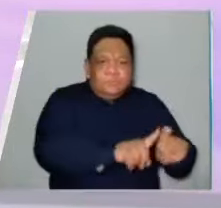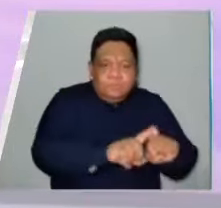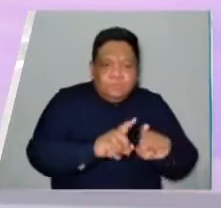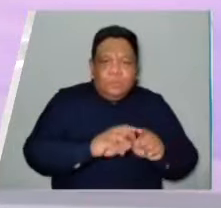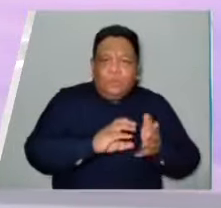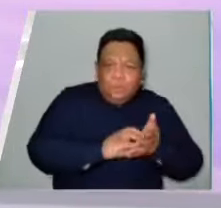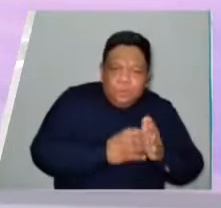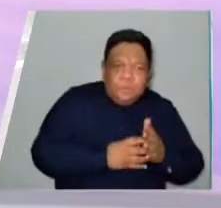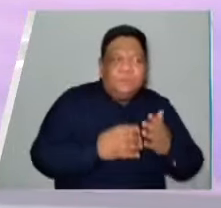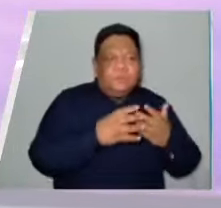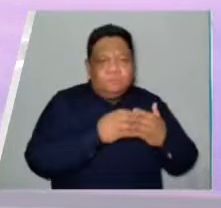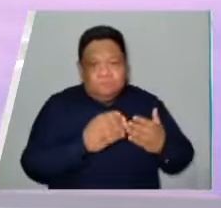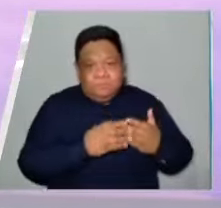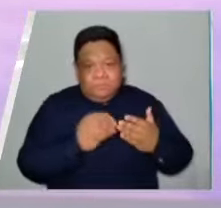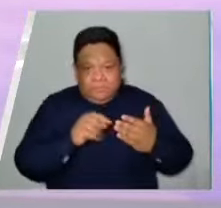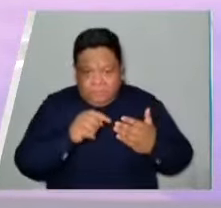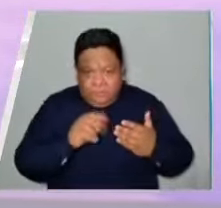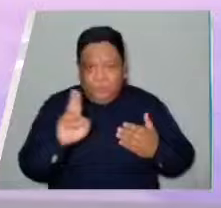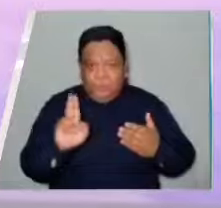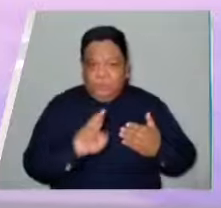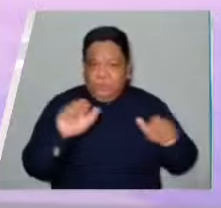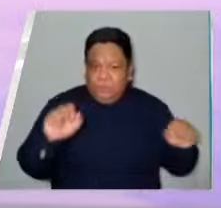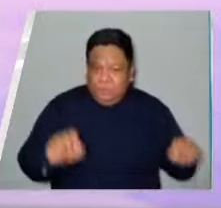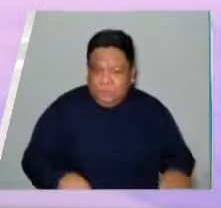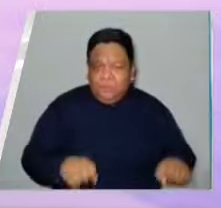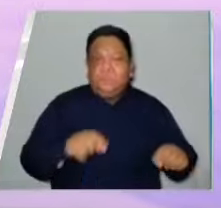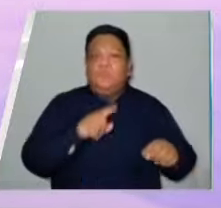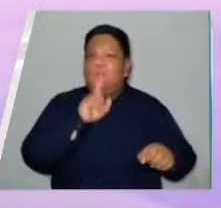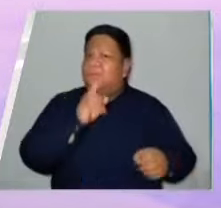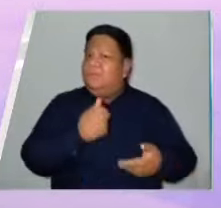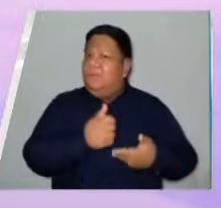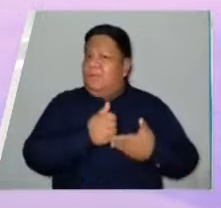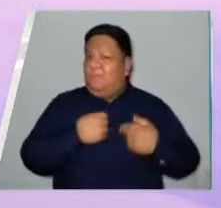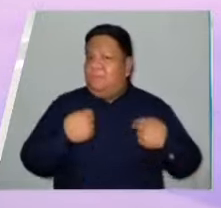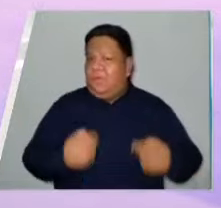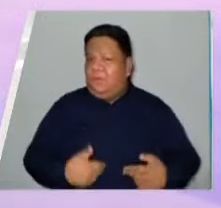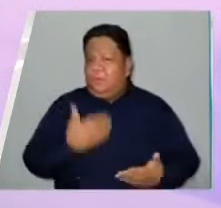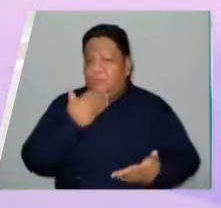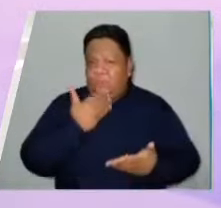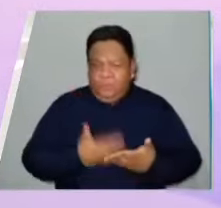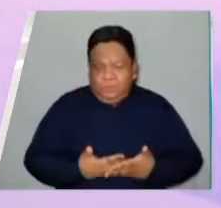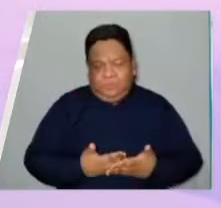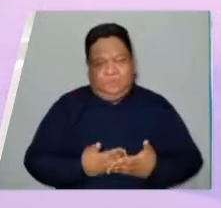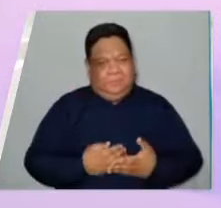ang malunggay na kilala para sa health benefits nito ating saksihan